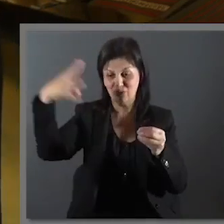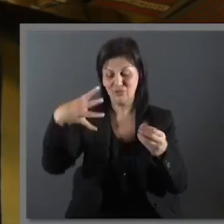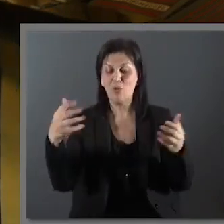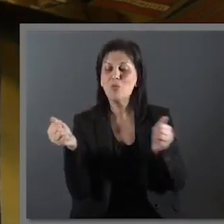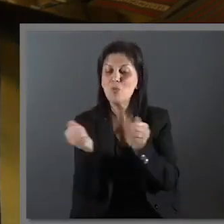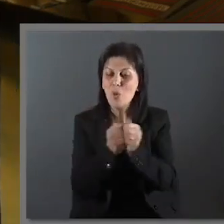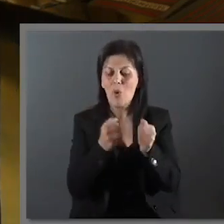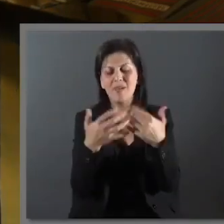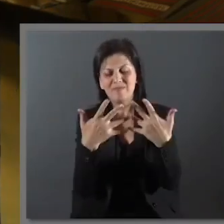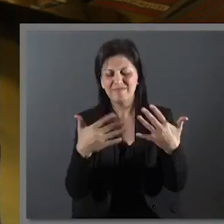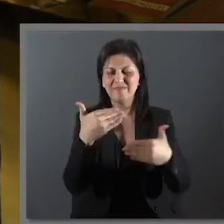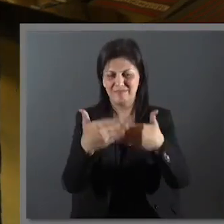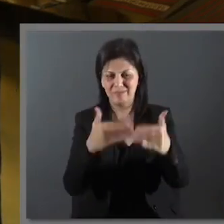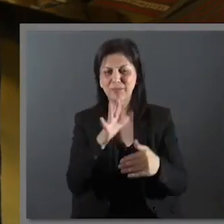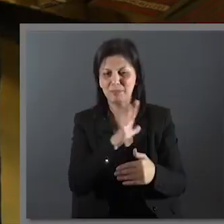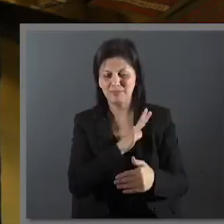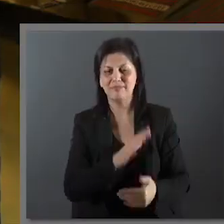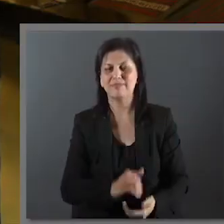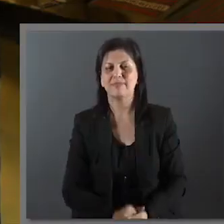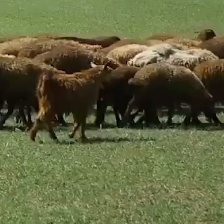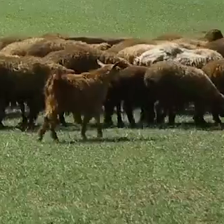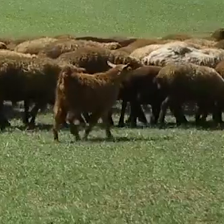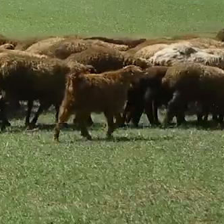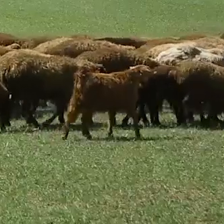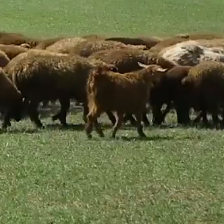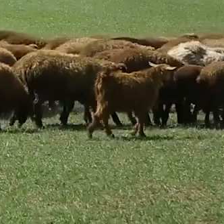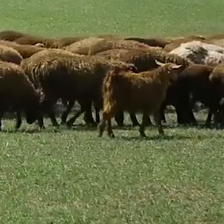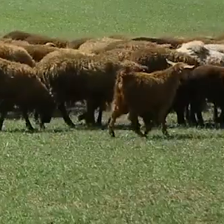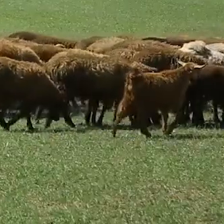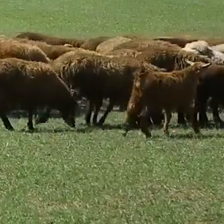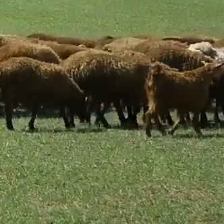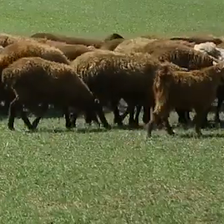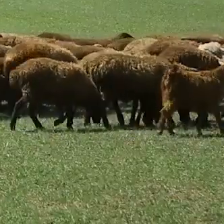daha sonra cəhrədə əyirirdilər.